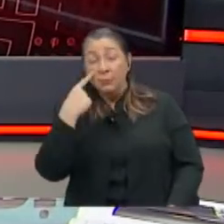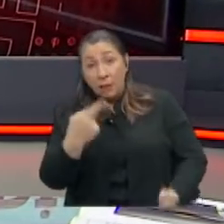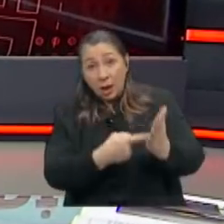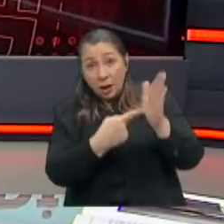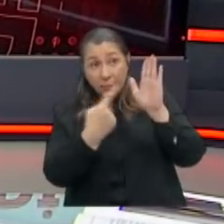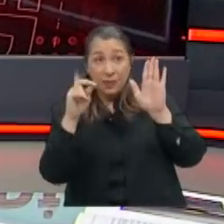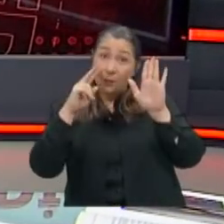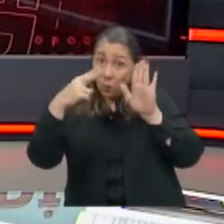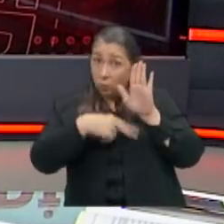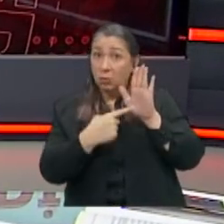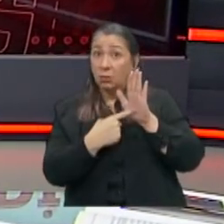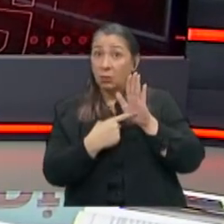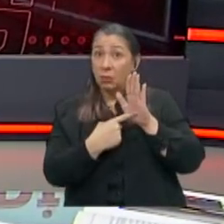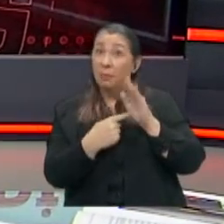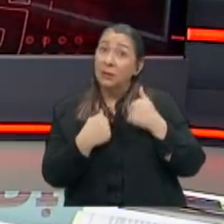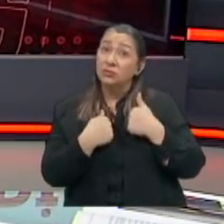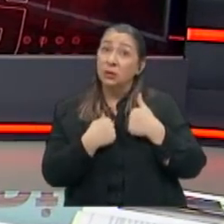yani, bir daha gözden geçirin.